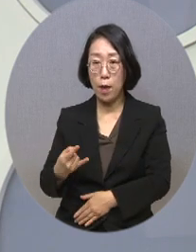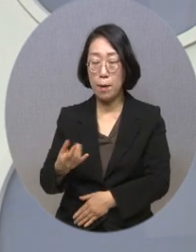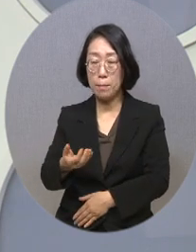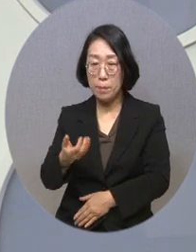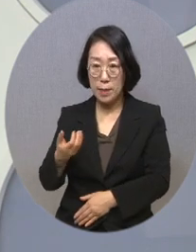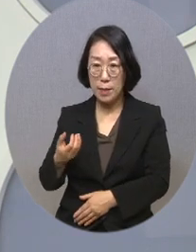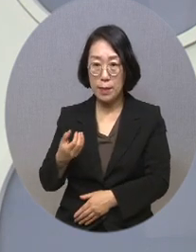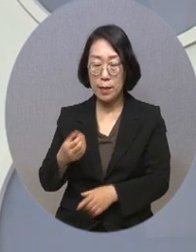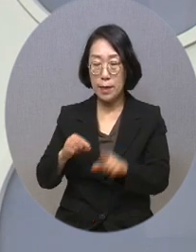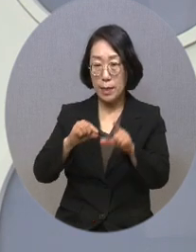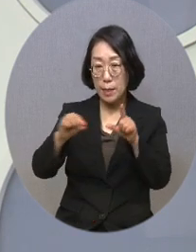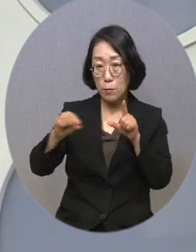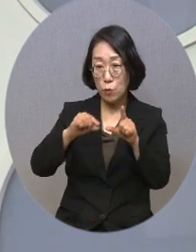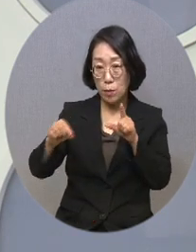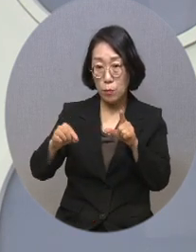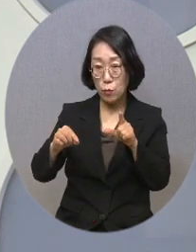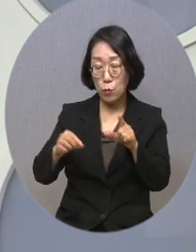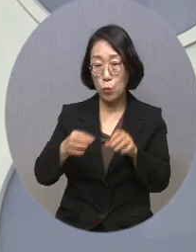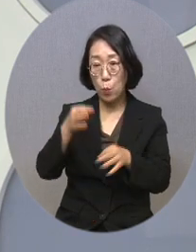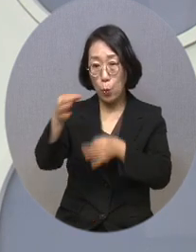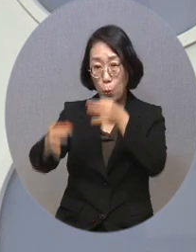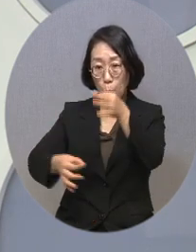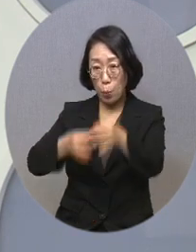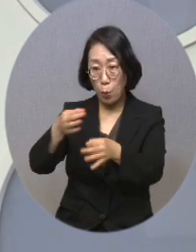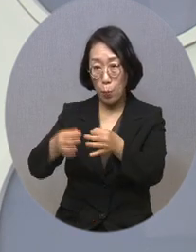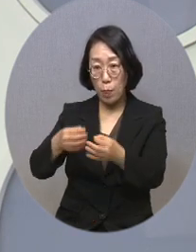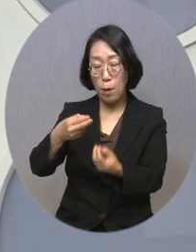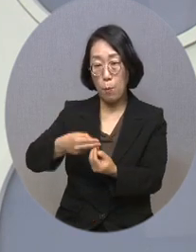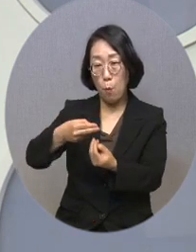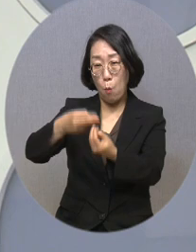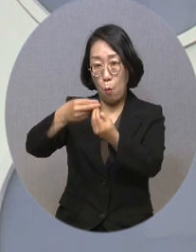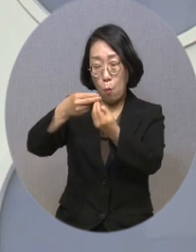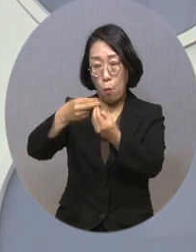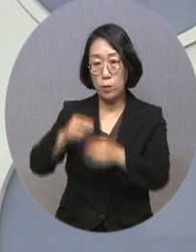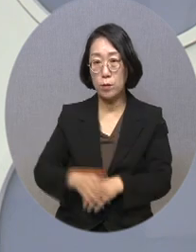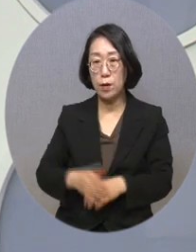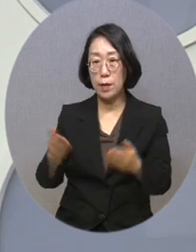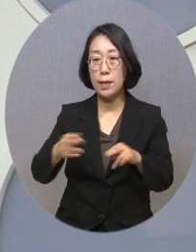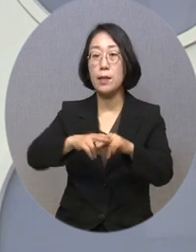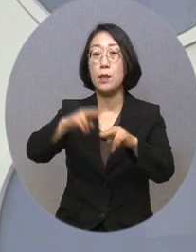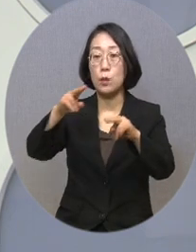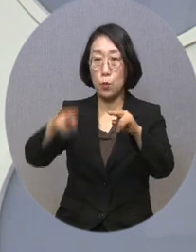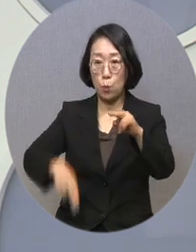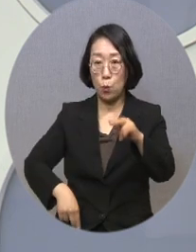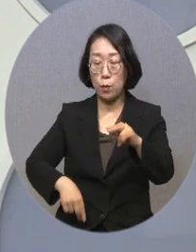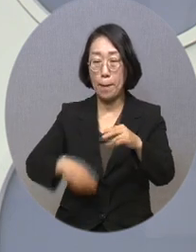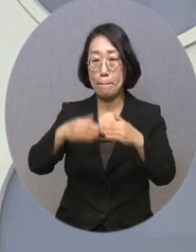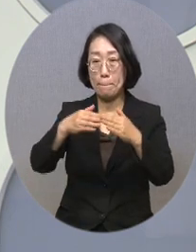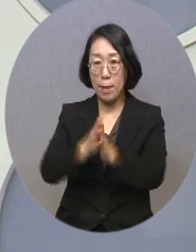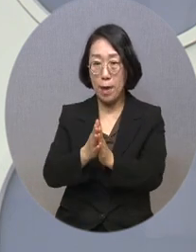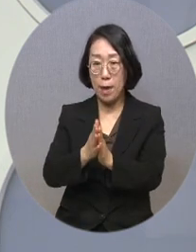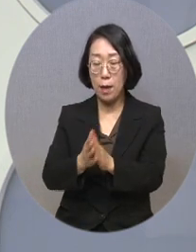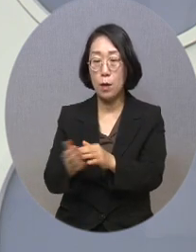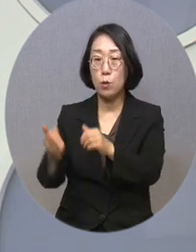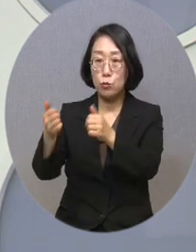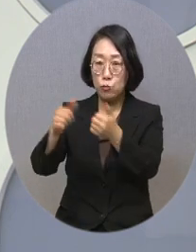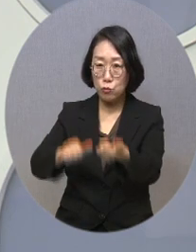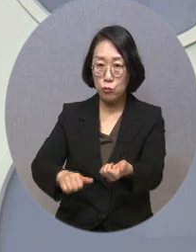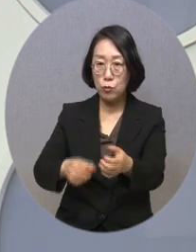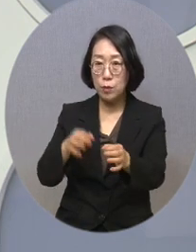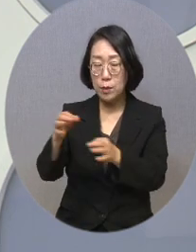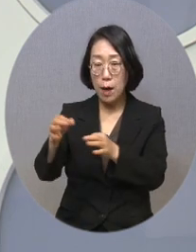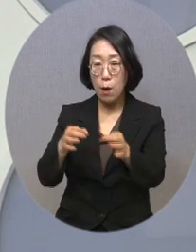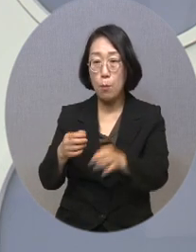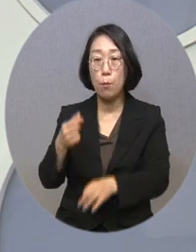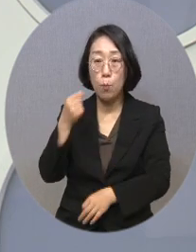이제 이렇게 막아갖고 있다가 이제 회원들이 이제 폐업을 하거나 네. 또는 또 사망해서 사업을 할 수 없는